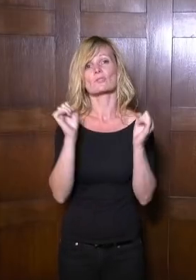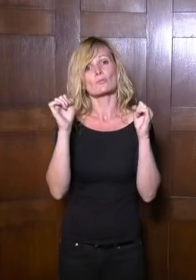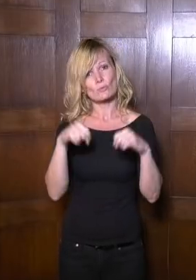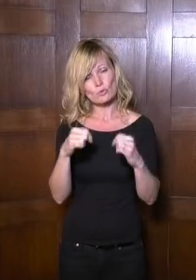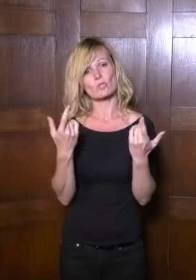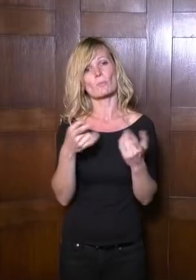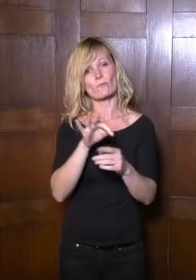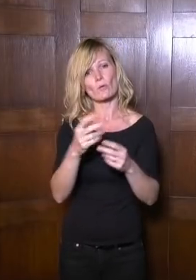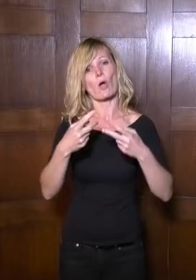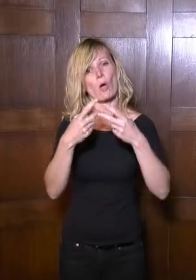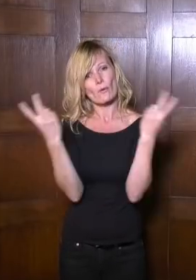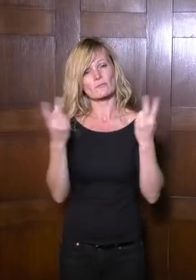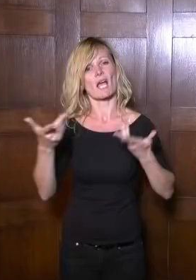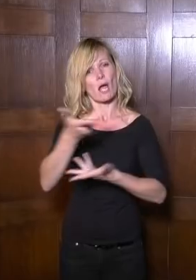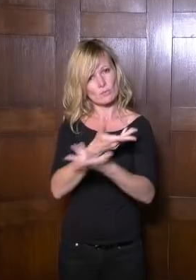offenen Diskurs.